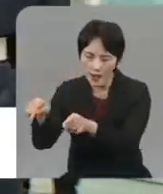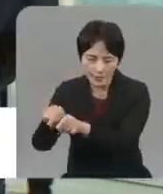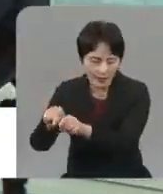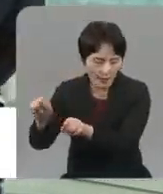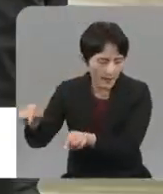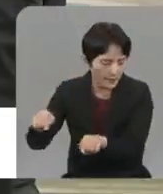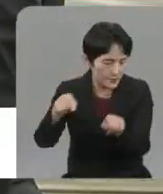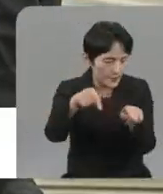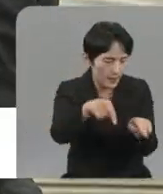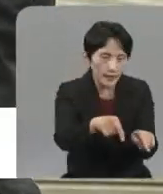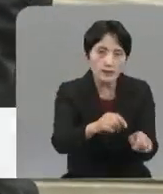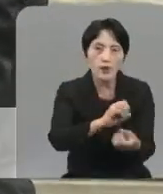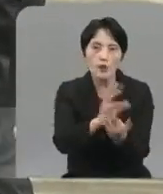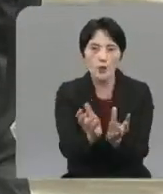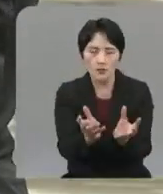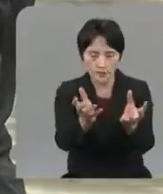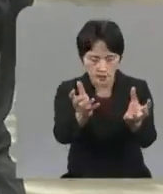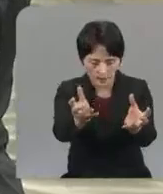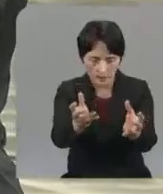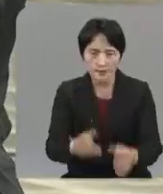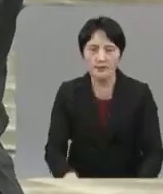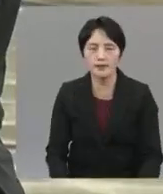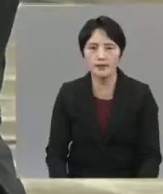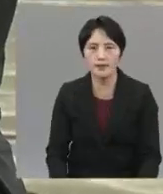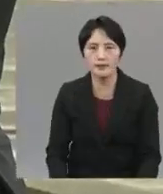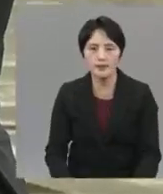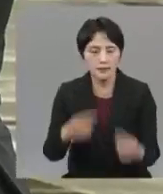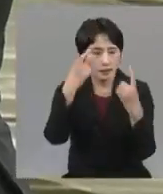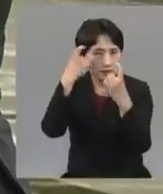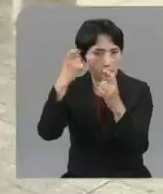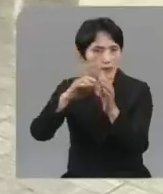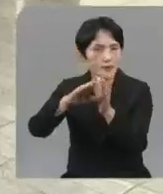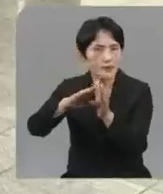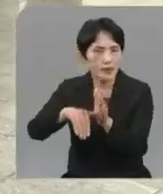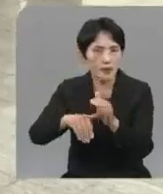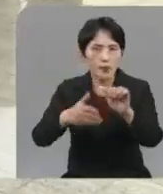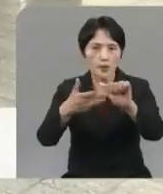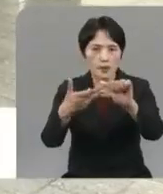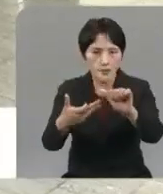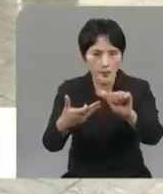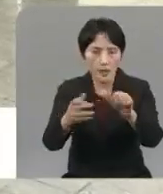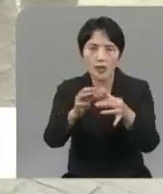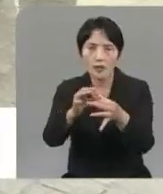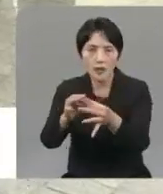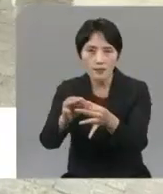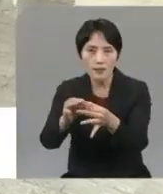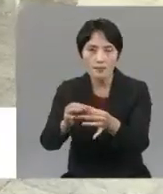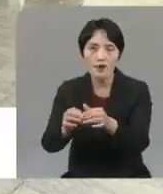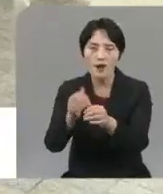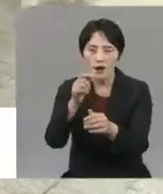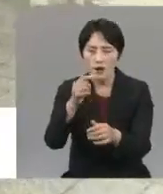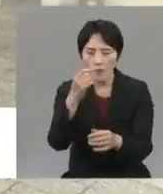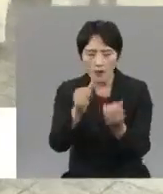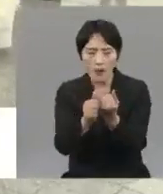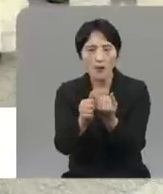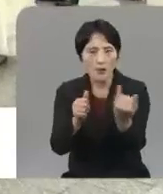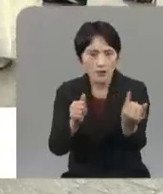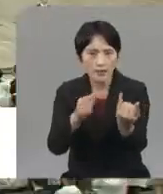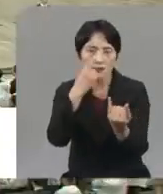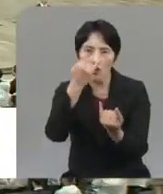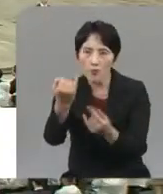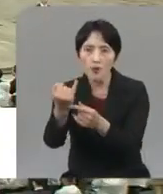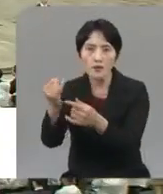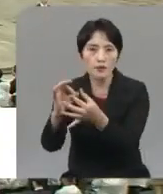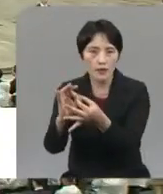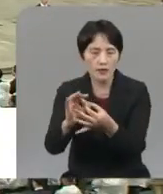президент страны юнгиль обещал мужественно противостоять любым вызовам свободе и демократии поддерживая